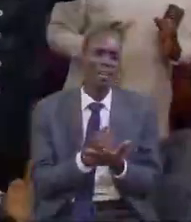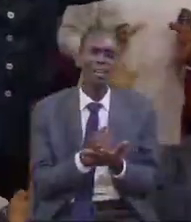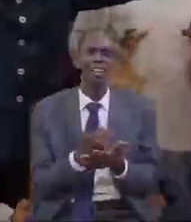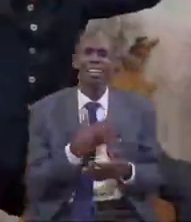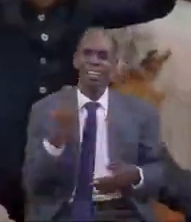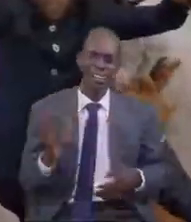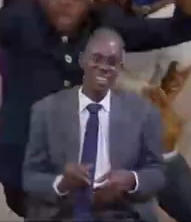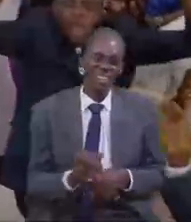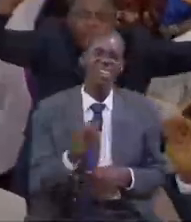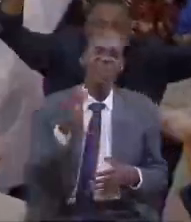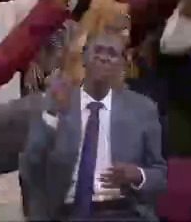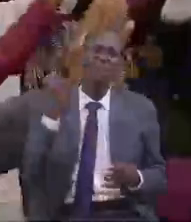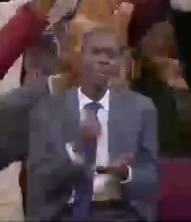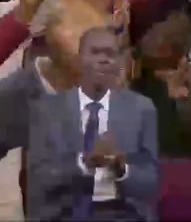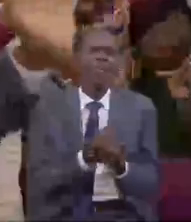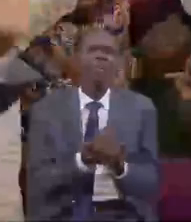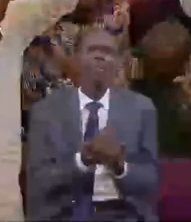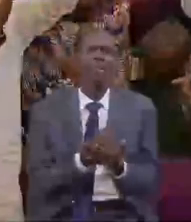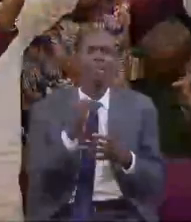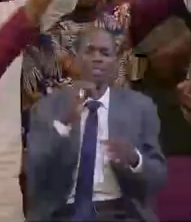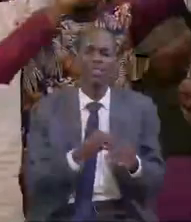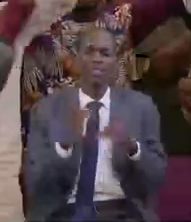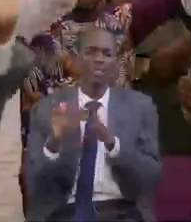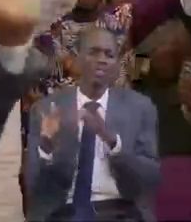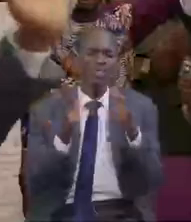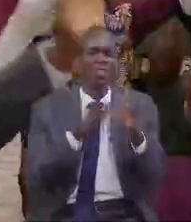éternellement, éternellement au nom de Jésus-Christ.